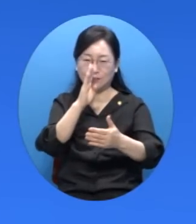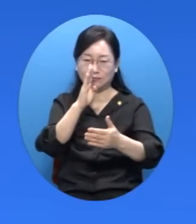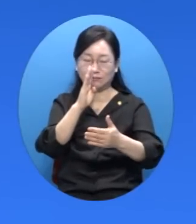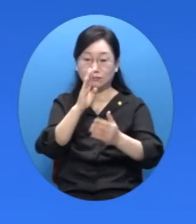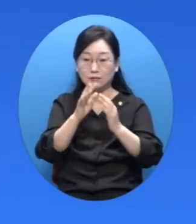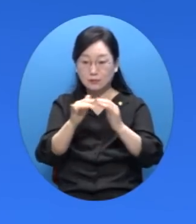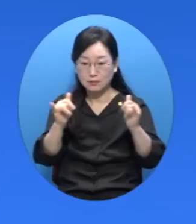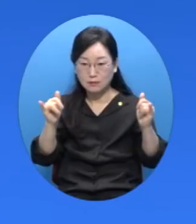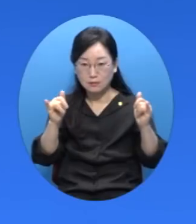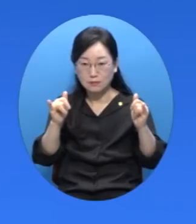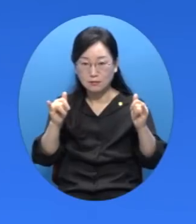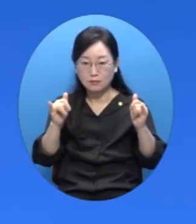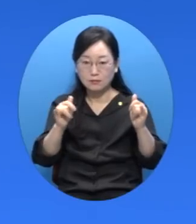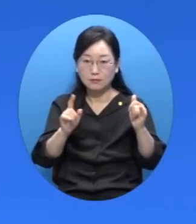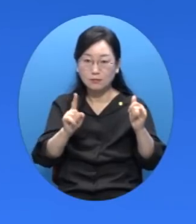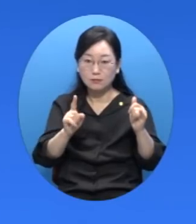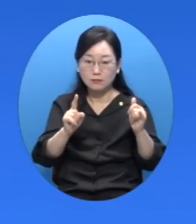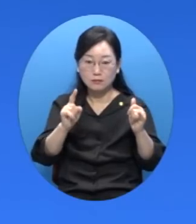갑자기